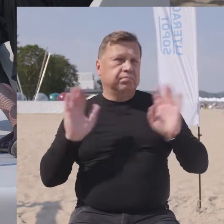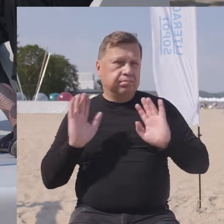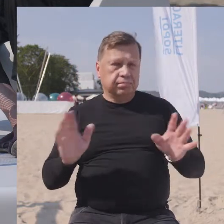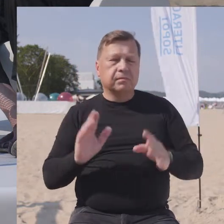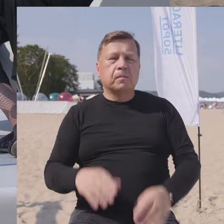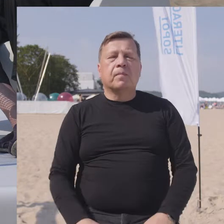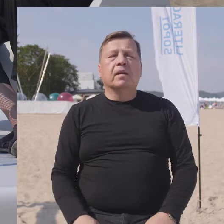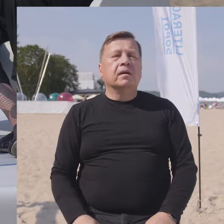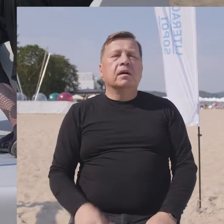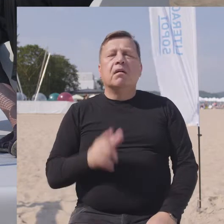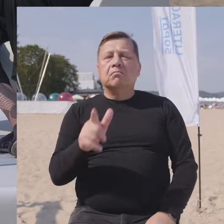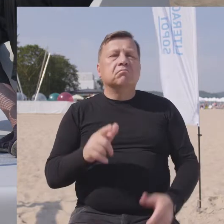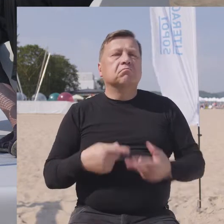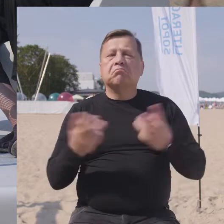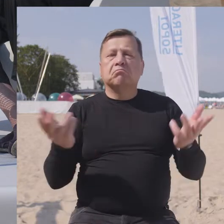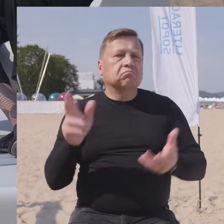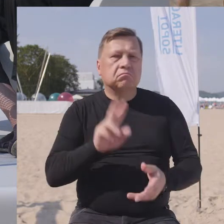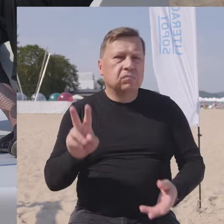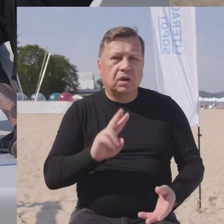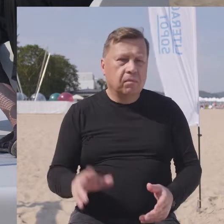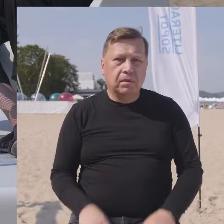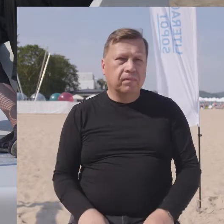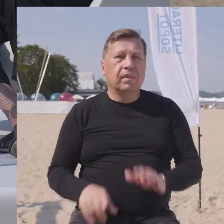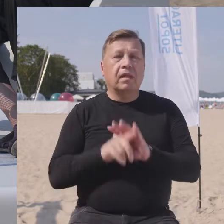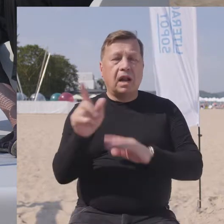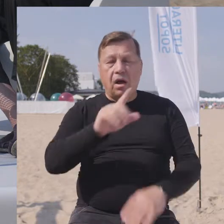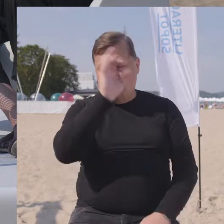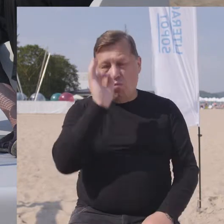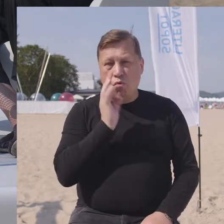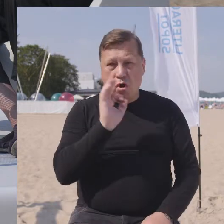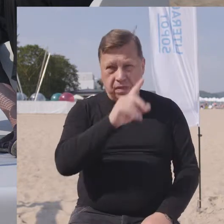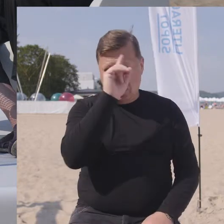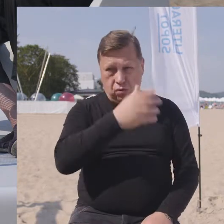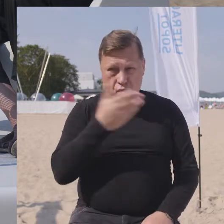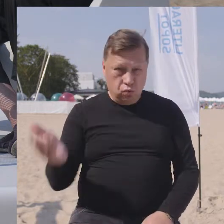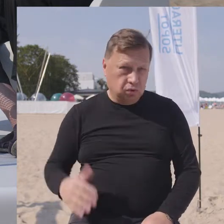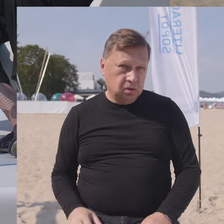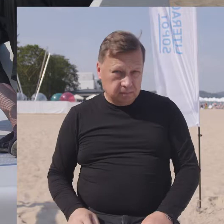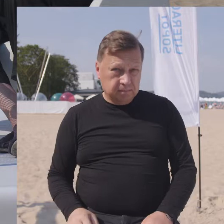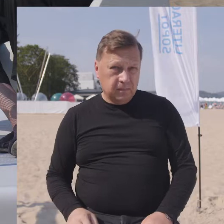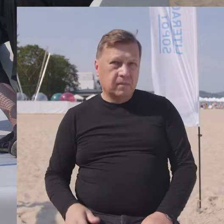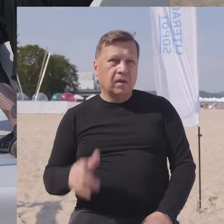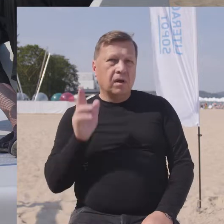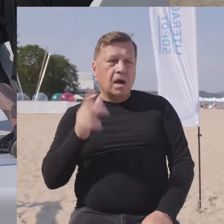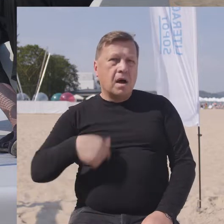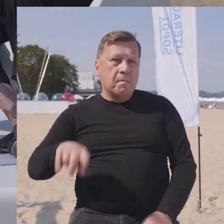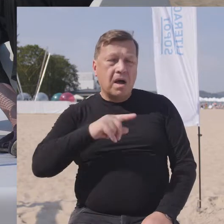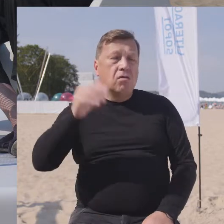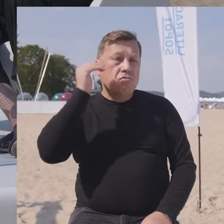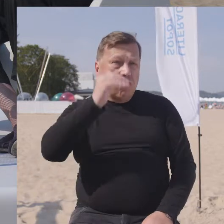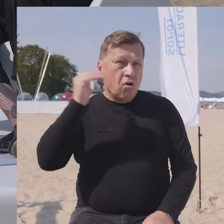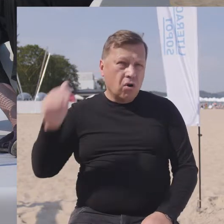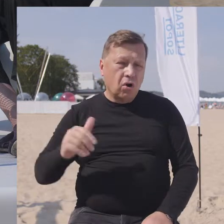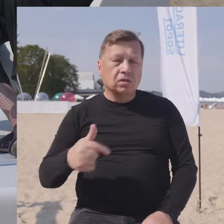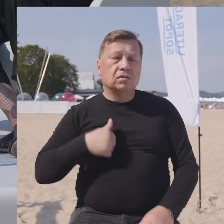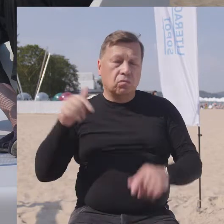powiedzieć o aucie, tym osobom, młodym osobom, którym my jako osoby dorosłe jesteśmy